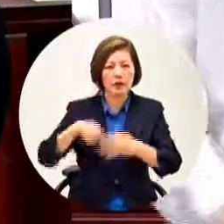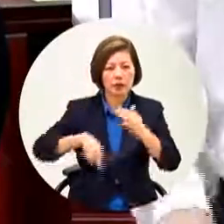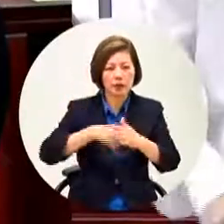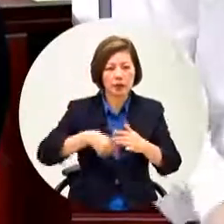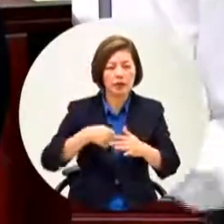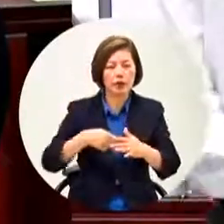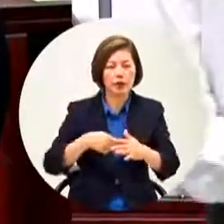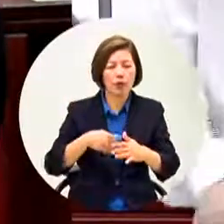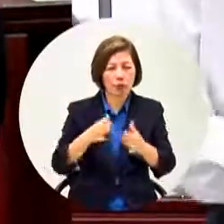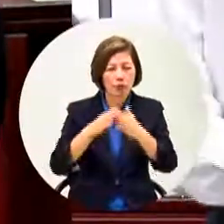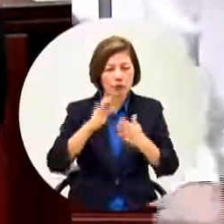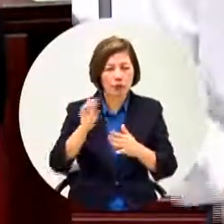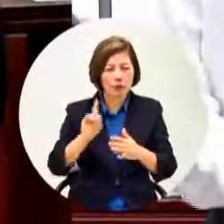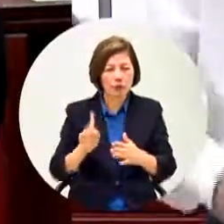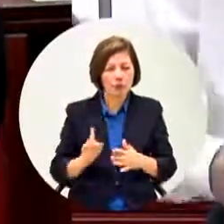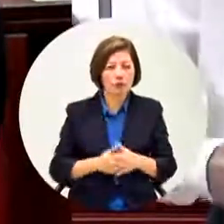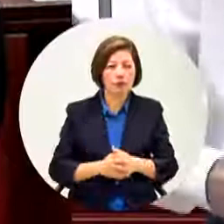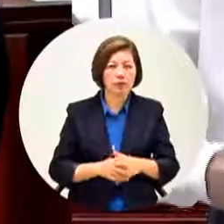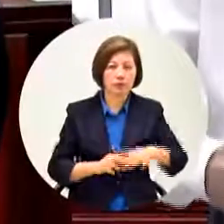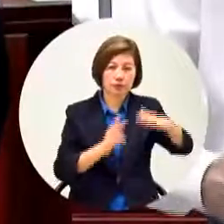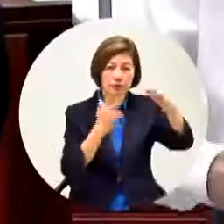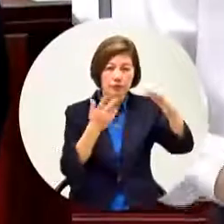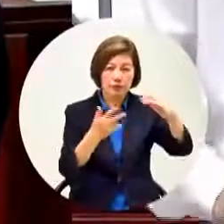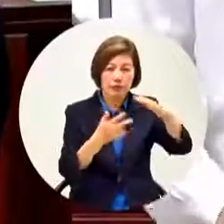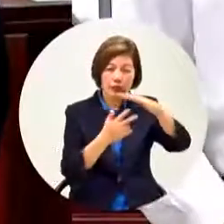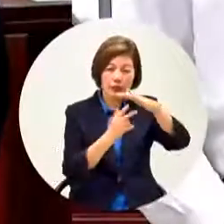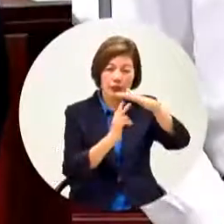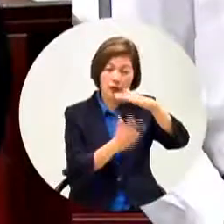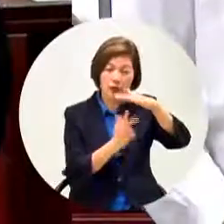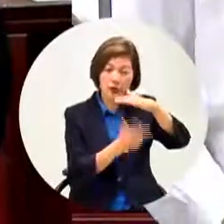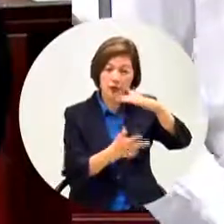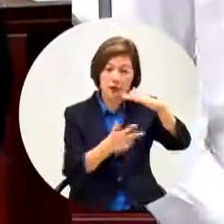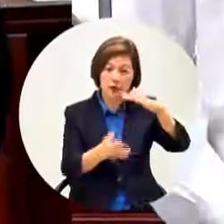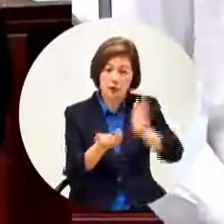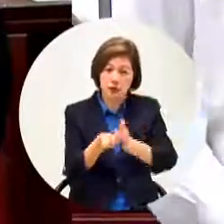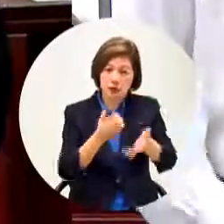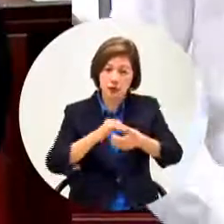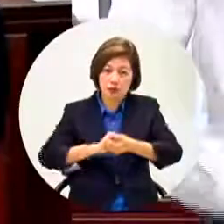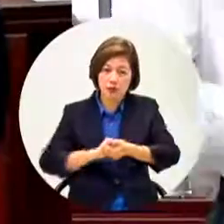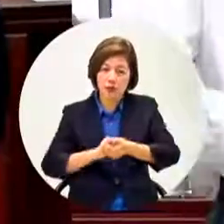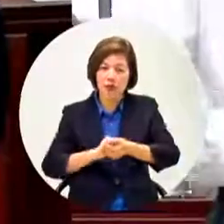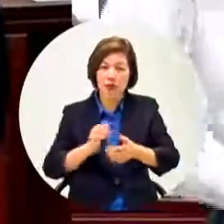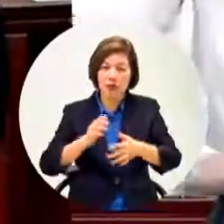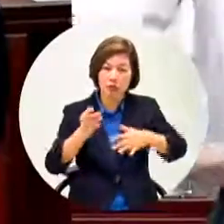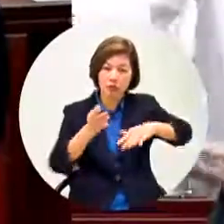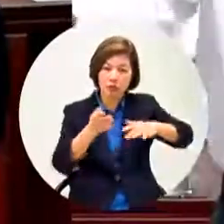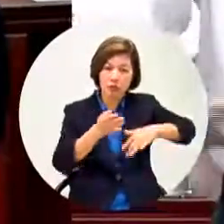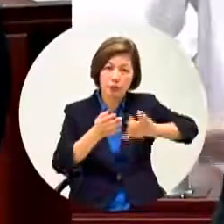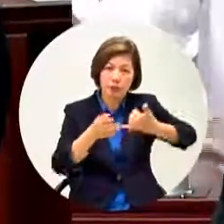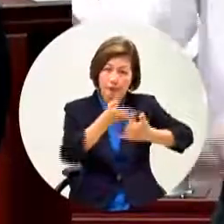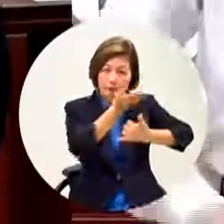在国七、哦、这个议定路线在往北这个路段，我们才出土，